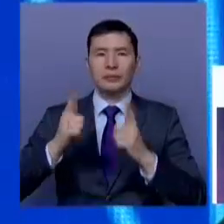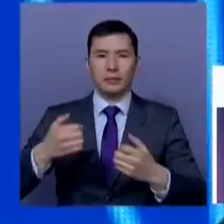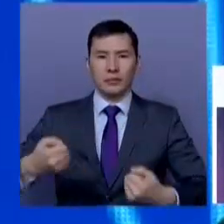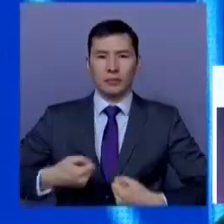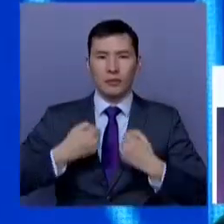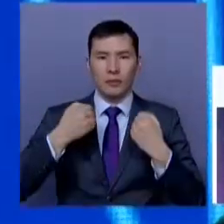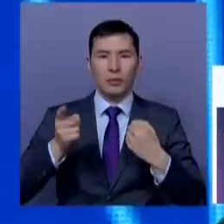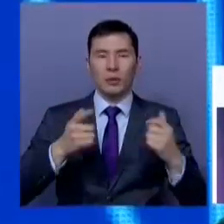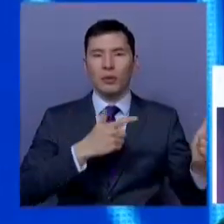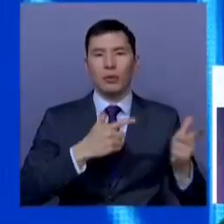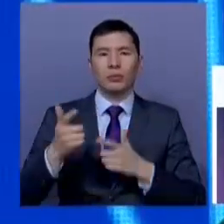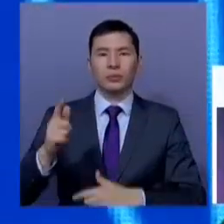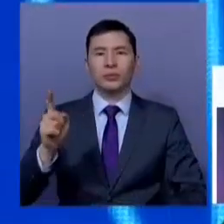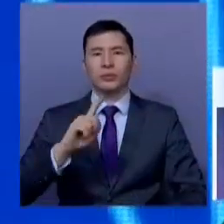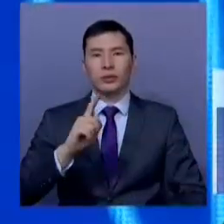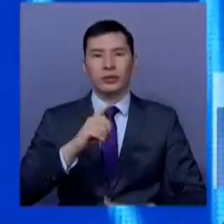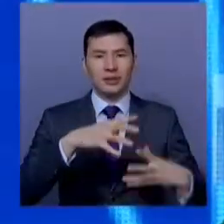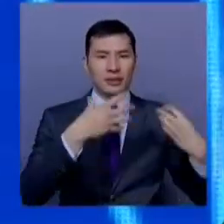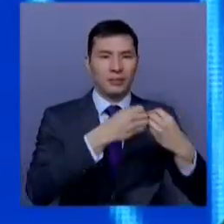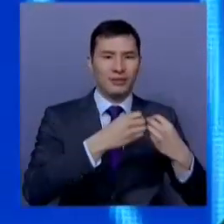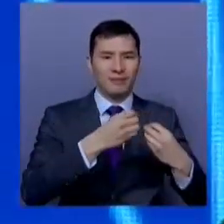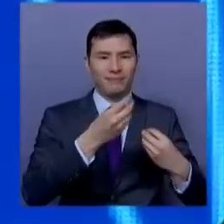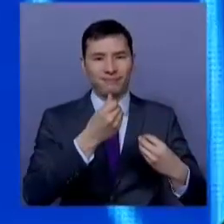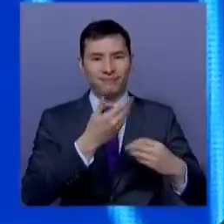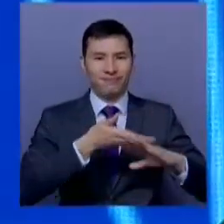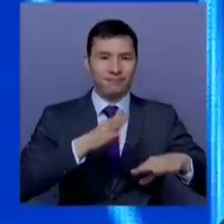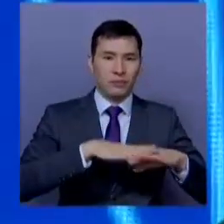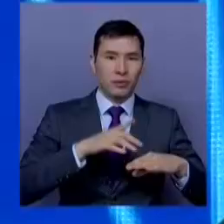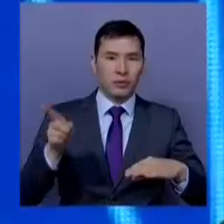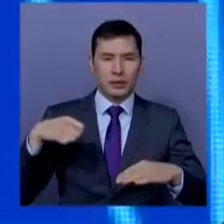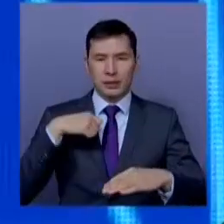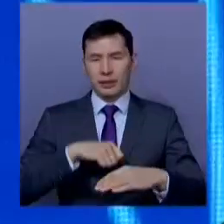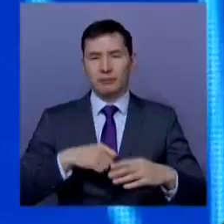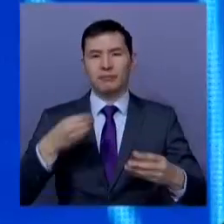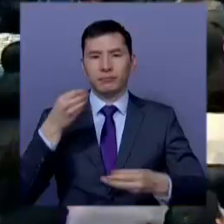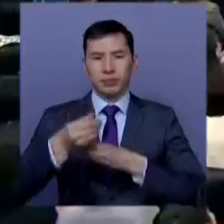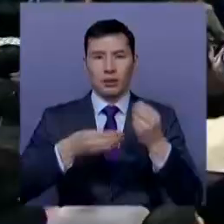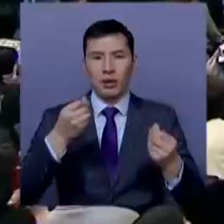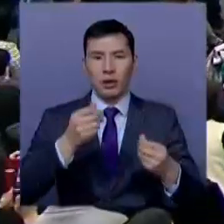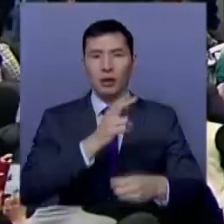Халықбанк готов по малоимущим взять на себя полностью расходы, а по